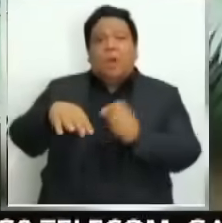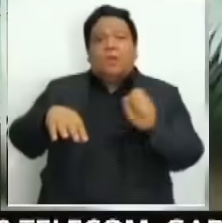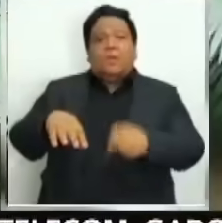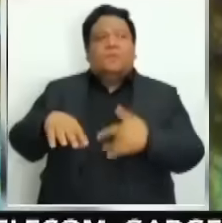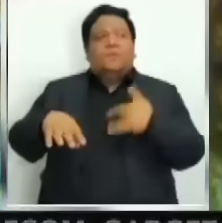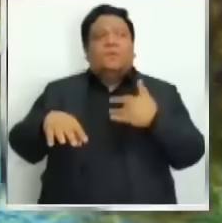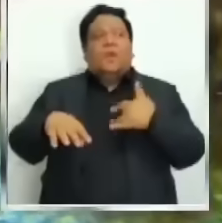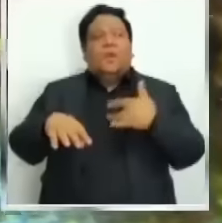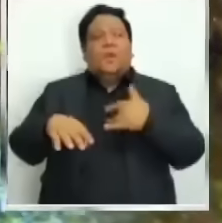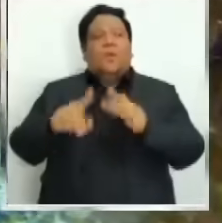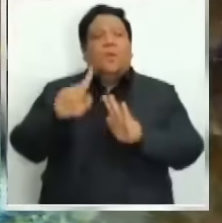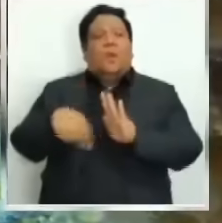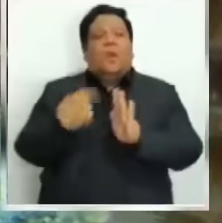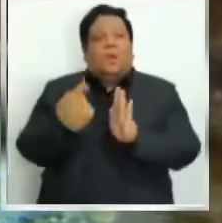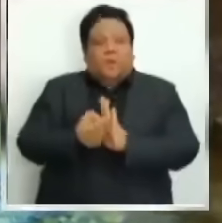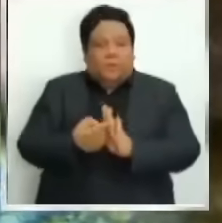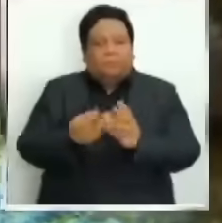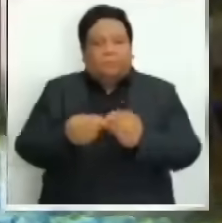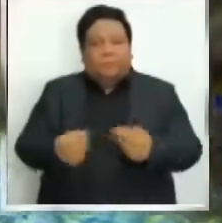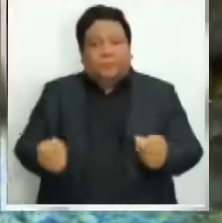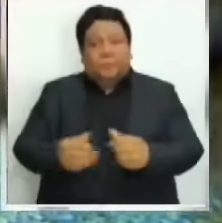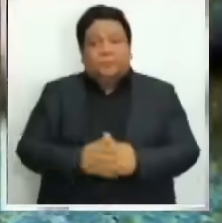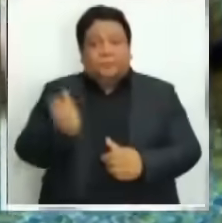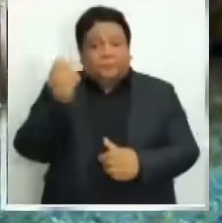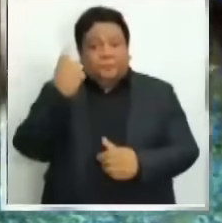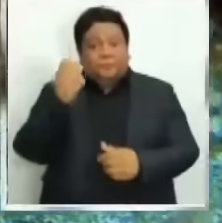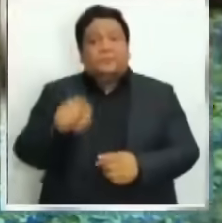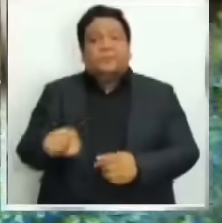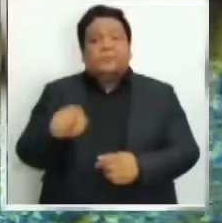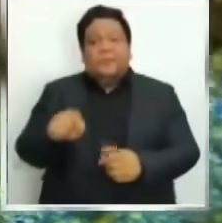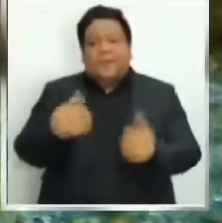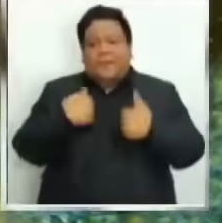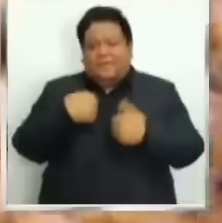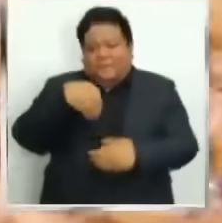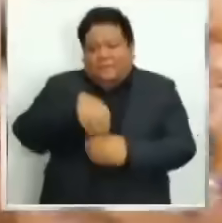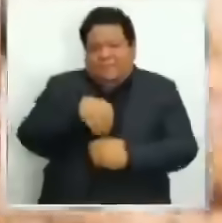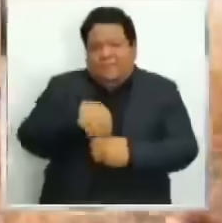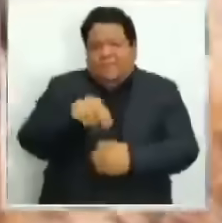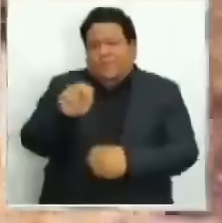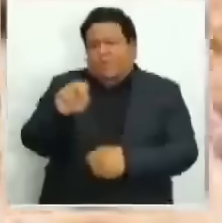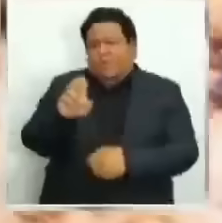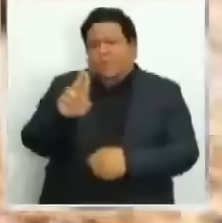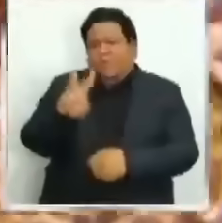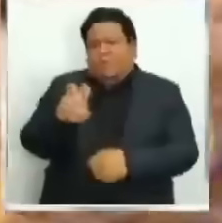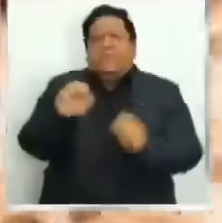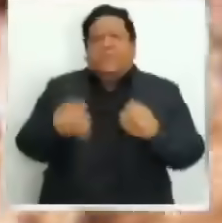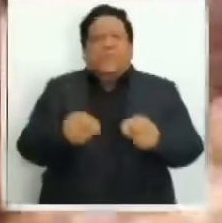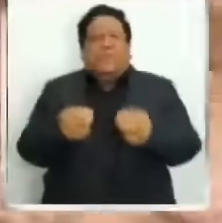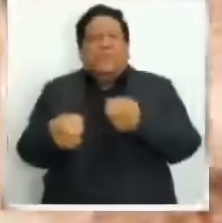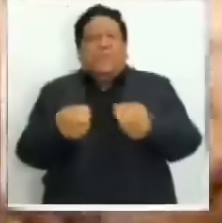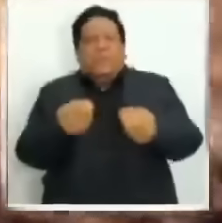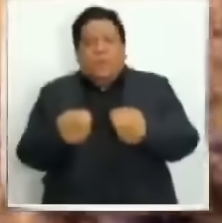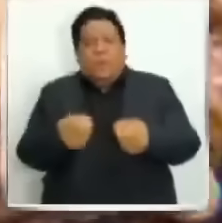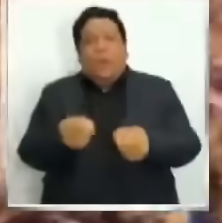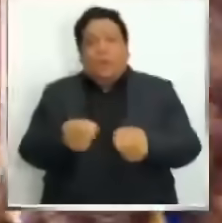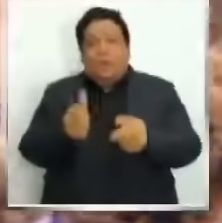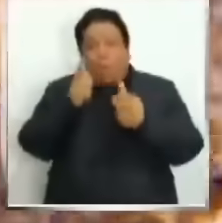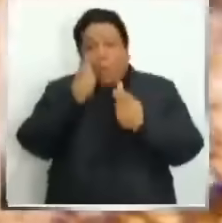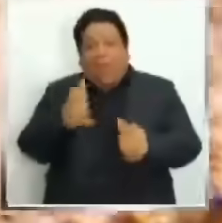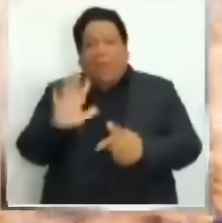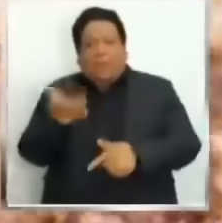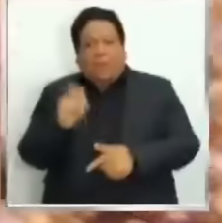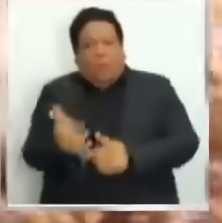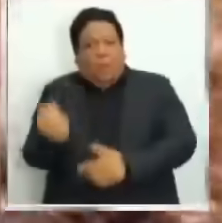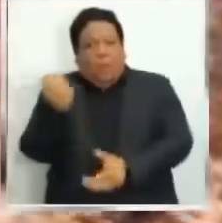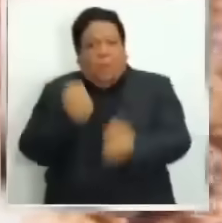itong maputol. Bawat braso nila ay may cluster ng nerve cells na kayang kontrolin ang galaw nito. Kaya tila meron itong 8 maliliit na utak maliban sa isa nitong